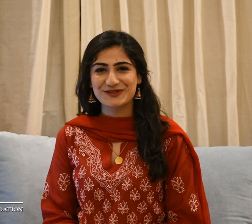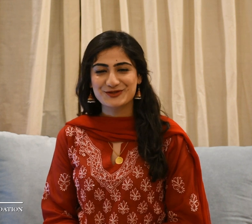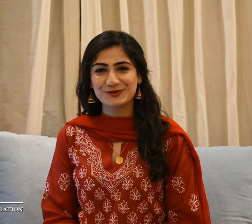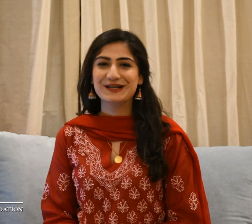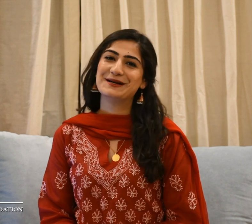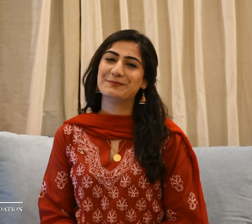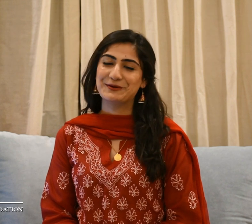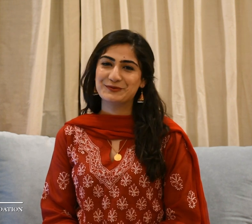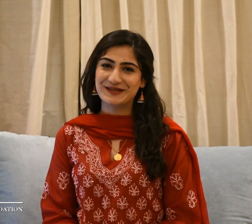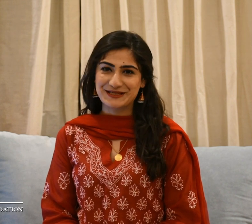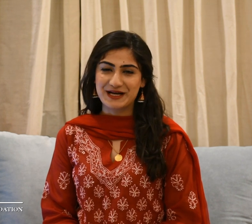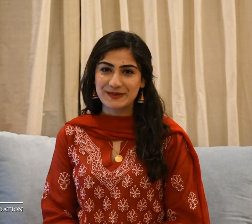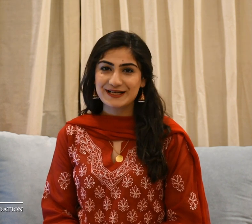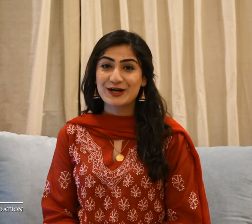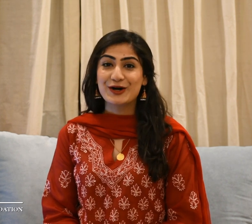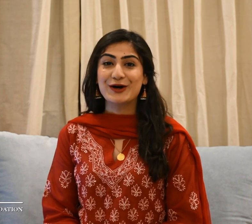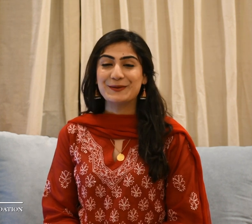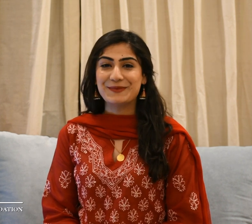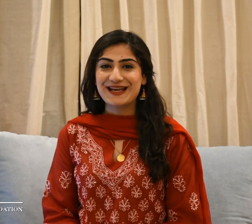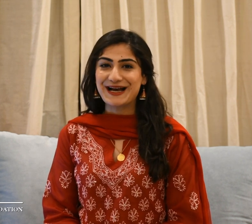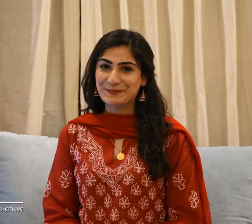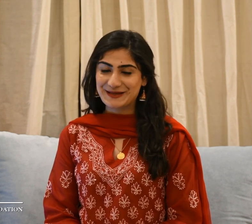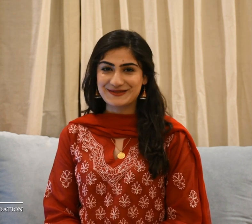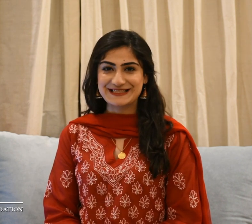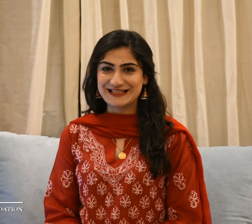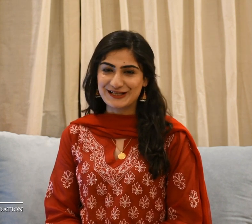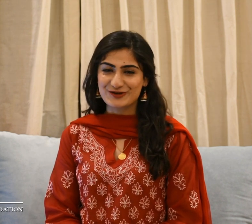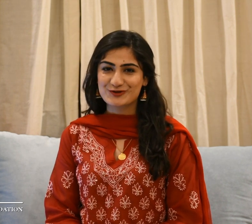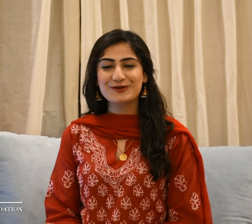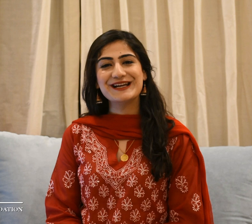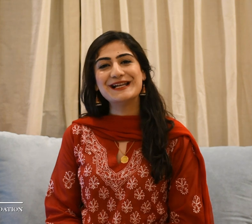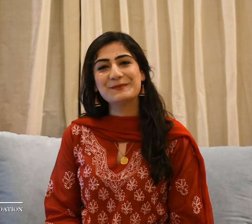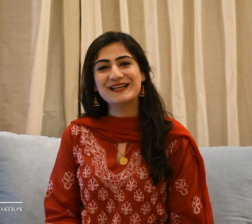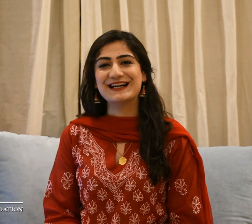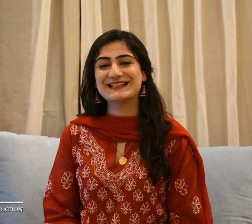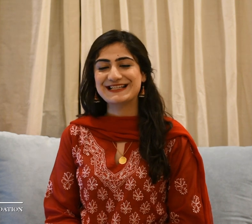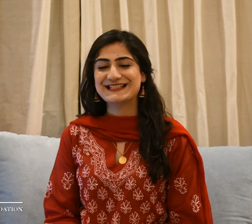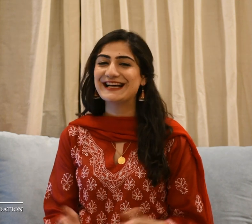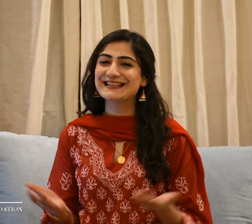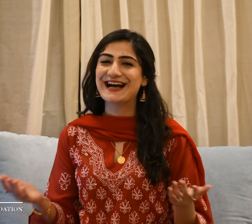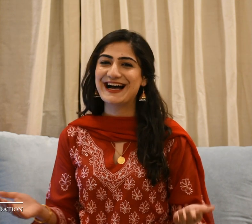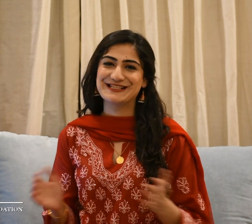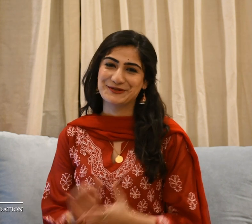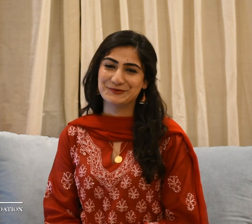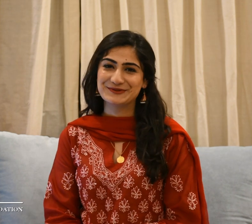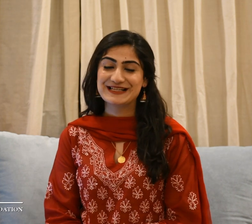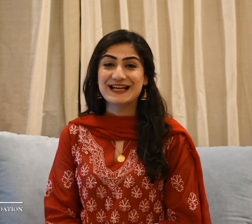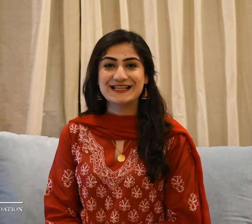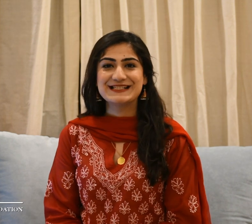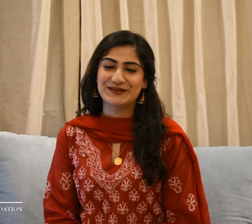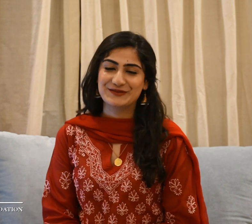अस्सलाम वालेकुम बच्चों, मैं हूँ मरियम आपा और मैं आपके पसंदीदा शो इल्म के आंगन के साथ हाजिर